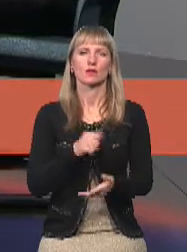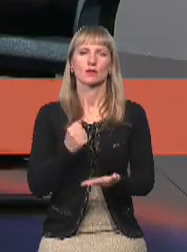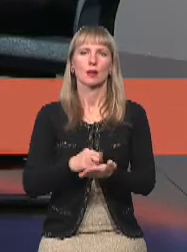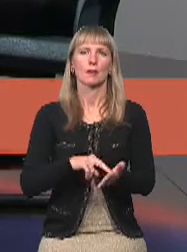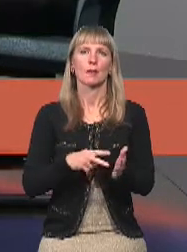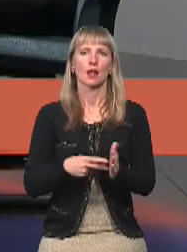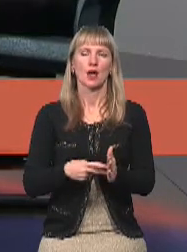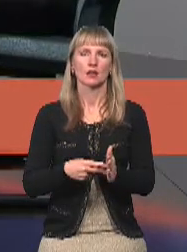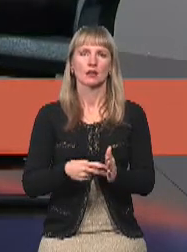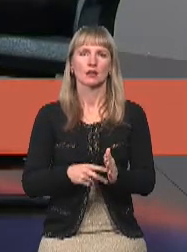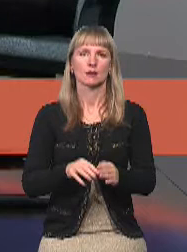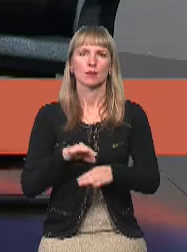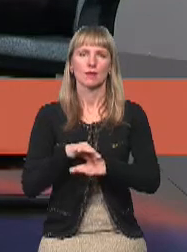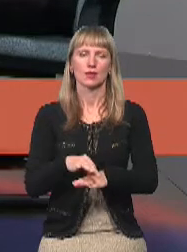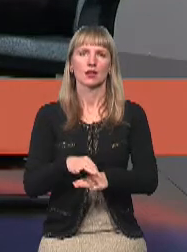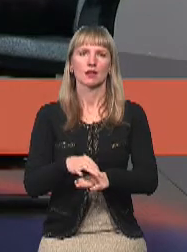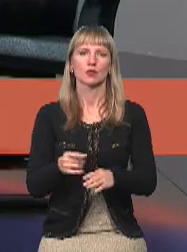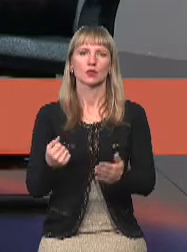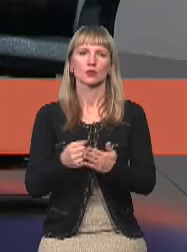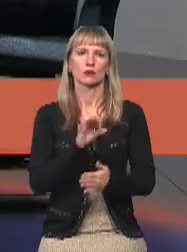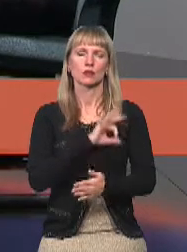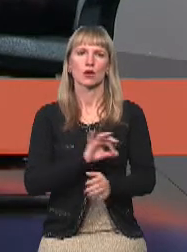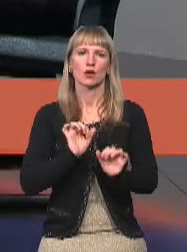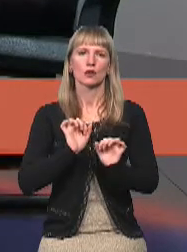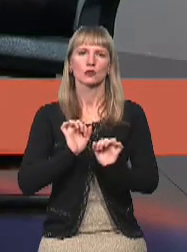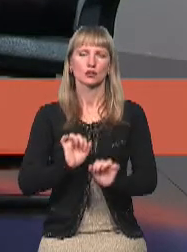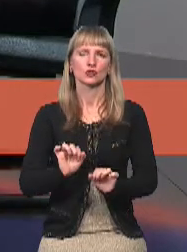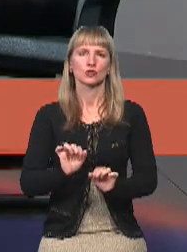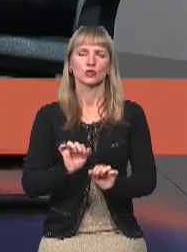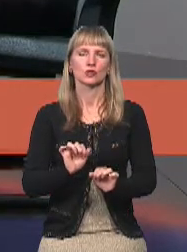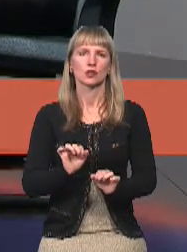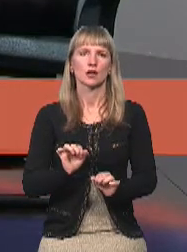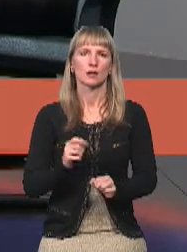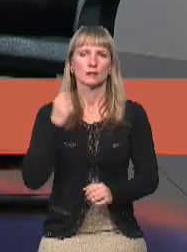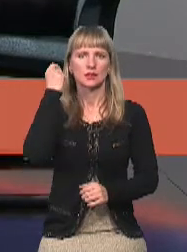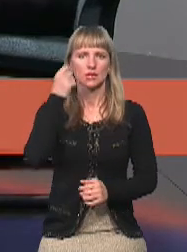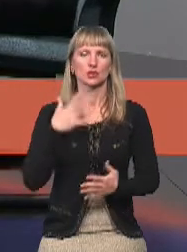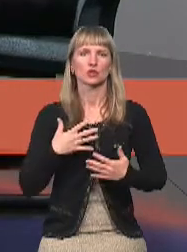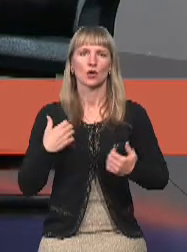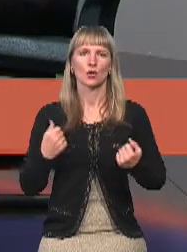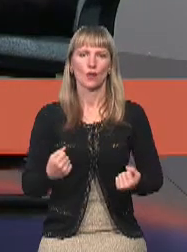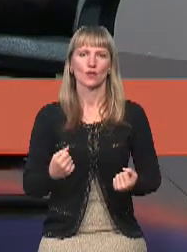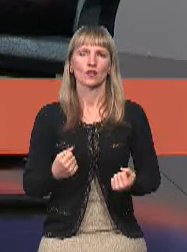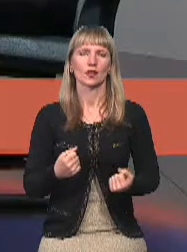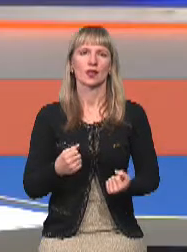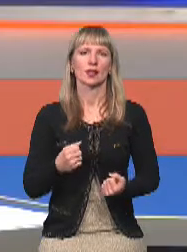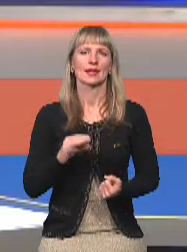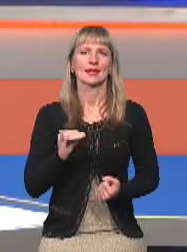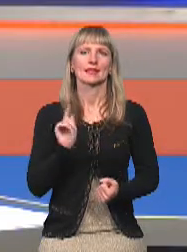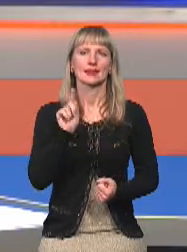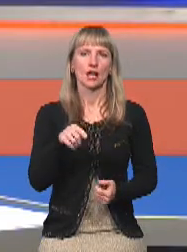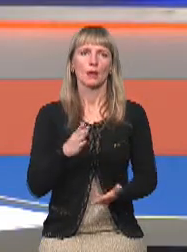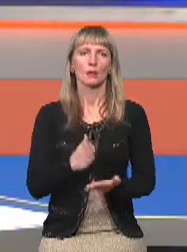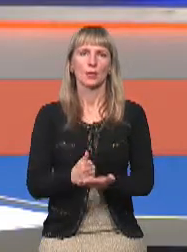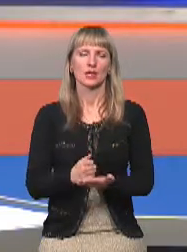план заходів щодо реалізації охорони психічного здоров'я і реалізації концепції з охорони психічного здоров'я, і там є